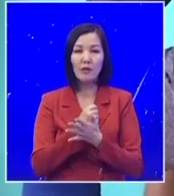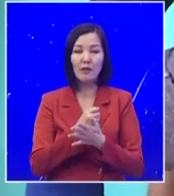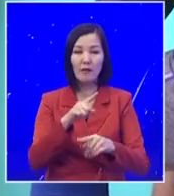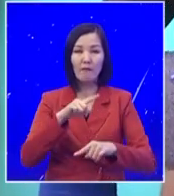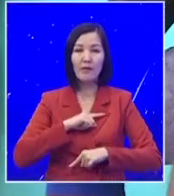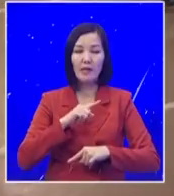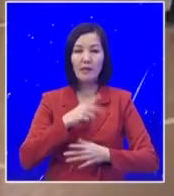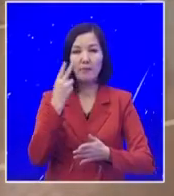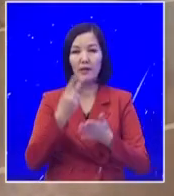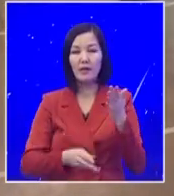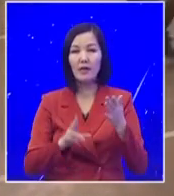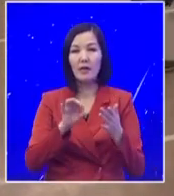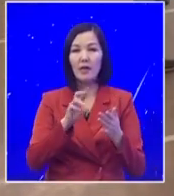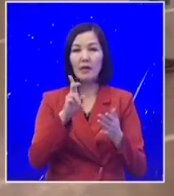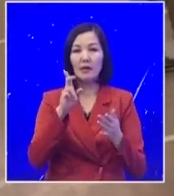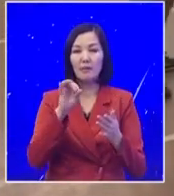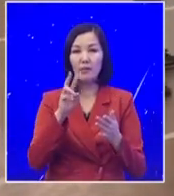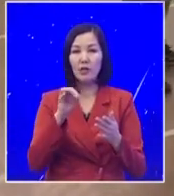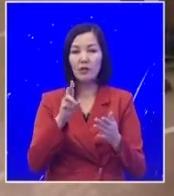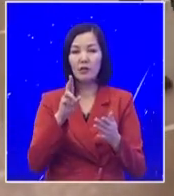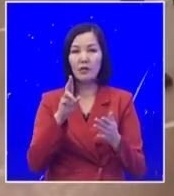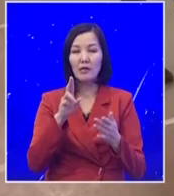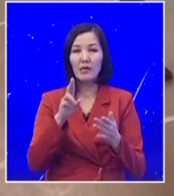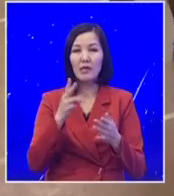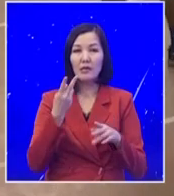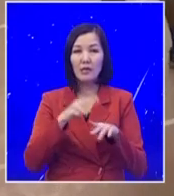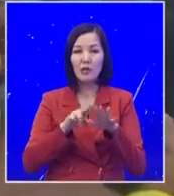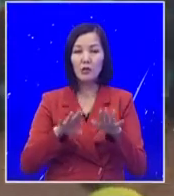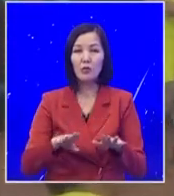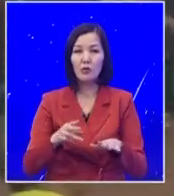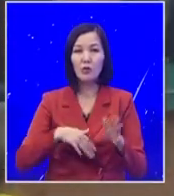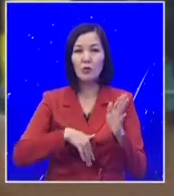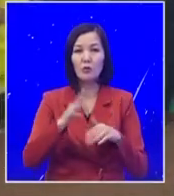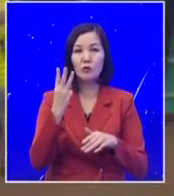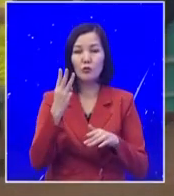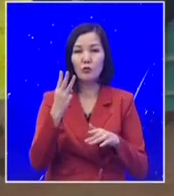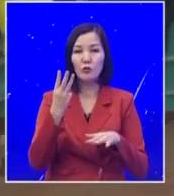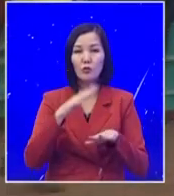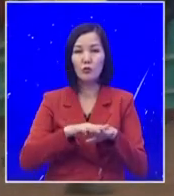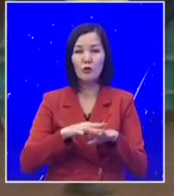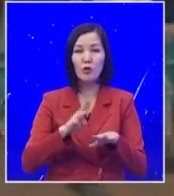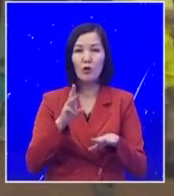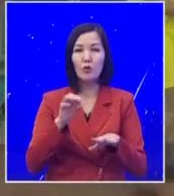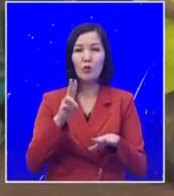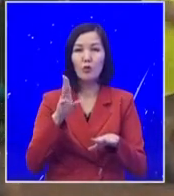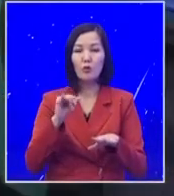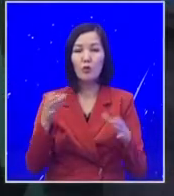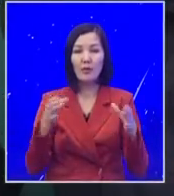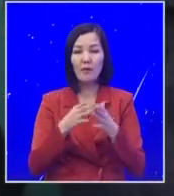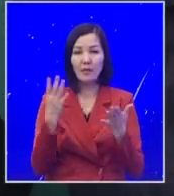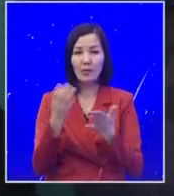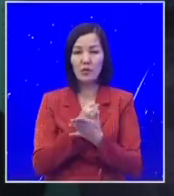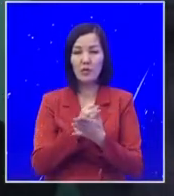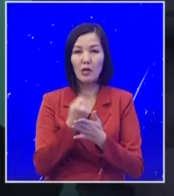финалда есе жіберген Еңбекші елді мекенінің ұжымы күміс медальға ие болды. Үздік үштікті көктұмалық ардагерлер түйіндеді. Жүлдегерлер